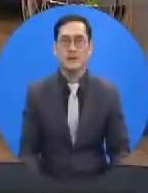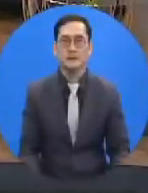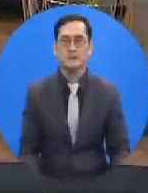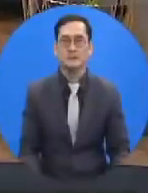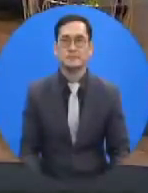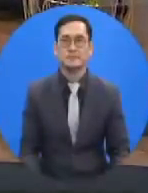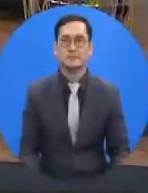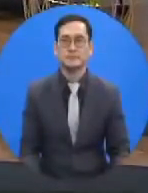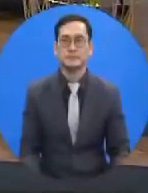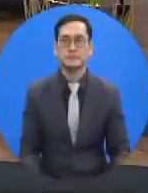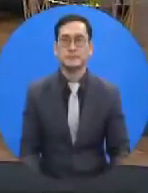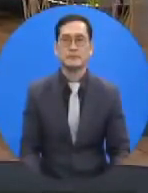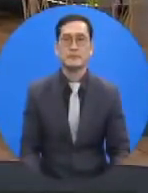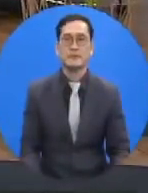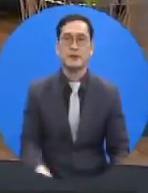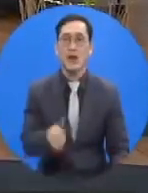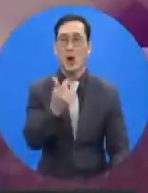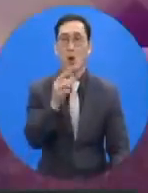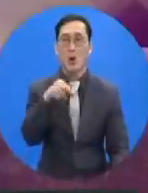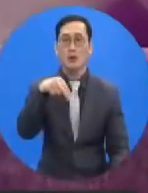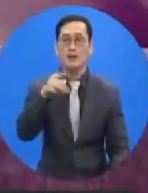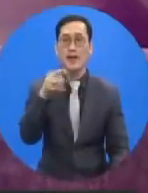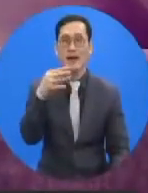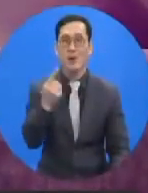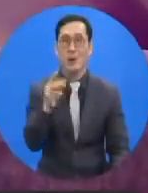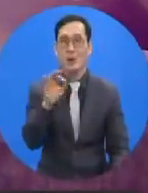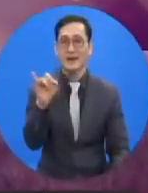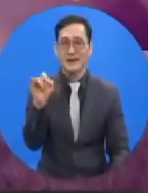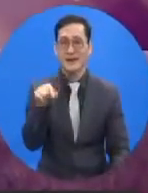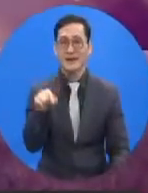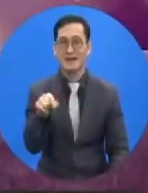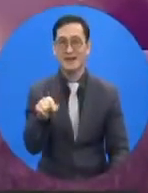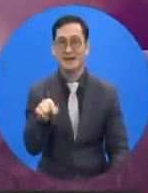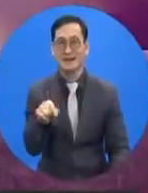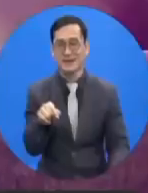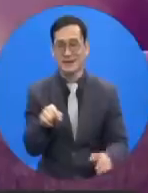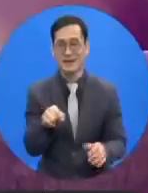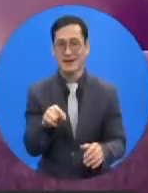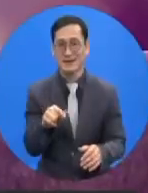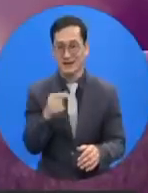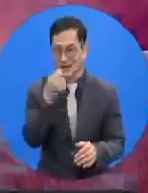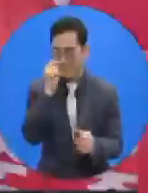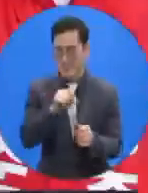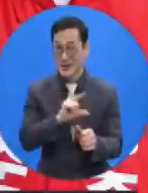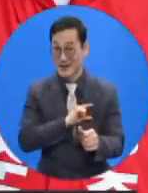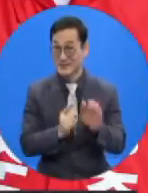원작자 거부 때문에 홍세로이라는 애써 만든 캐릭터를 못 쓰게 됐다. 이게 무슨 소식일까? 함께 보시죠.